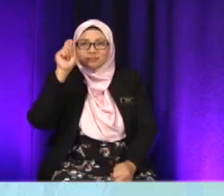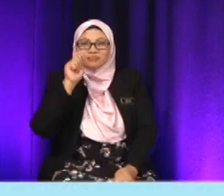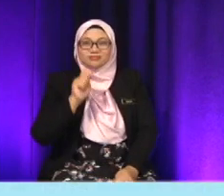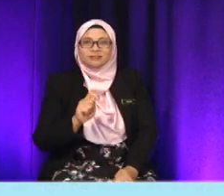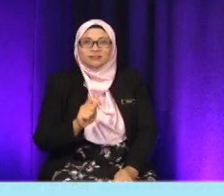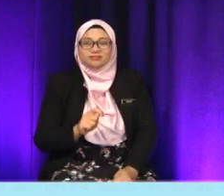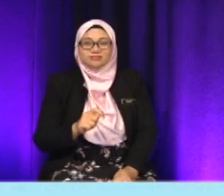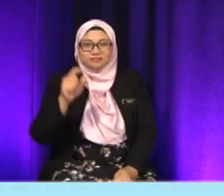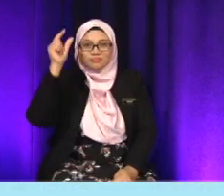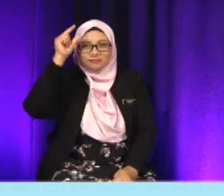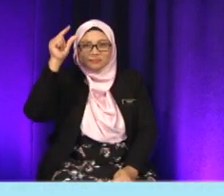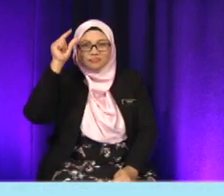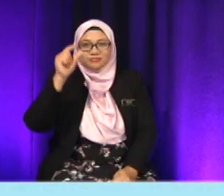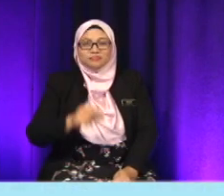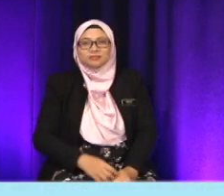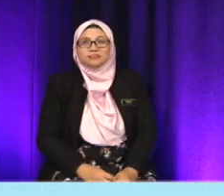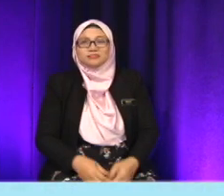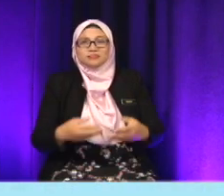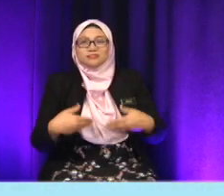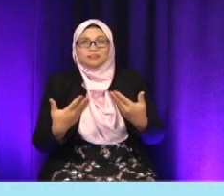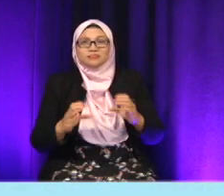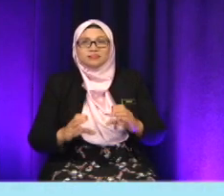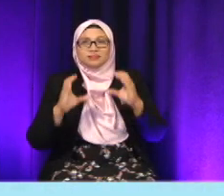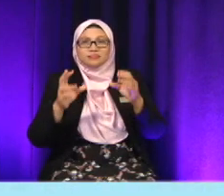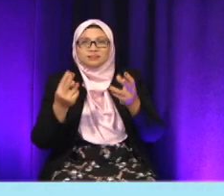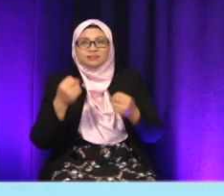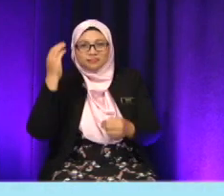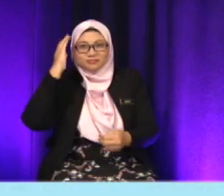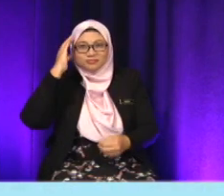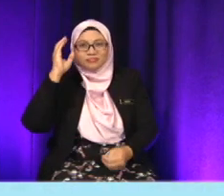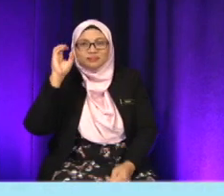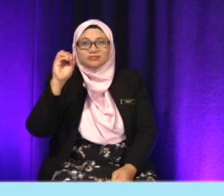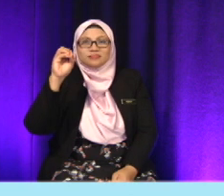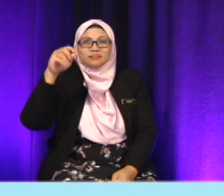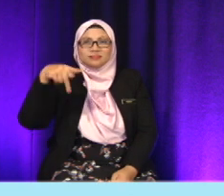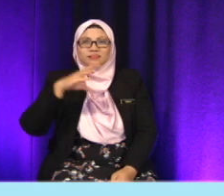goming lah oke guaming itu adalah